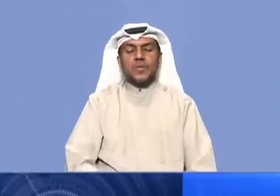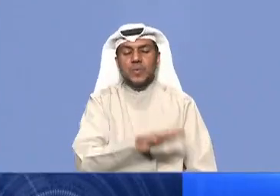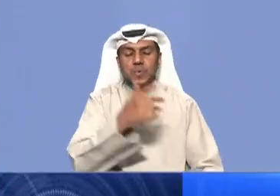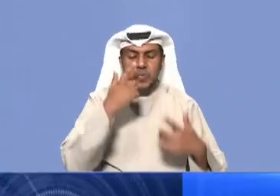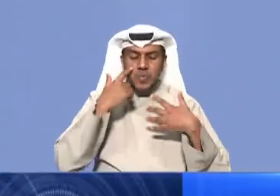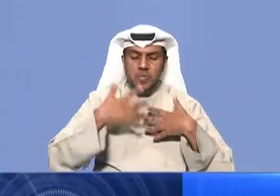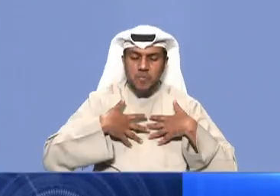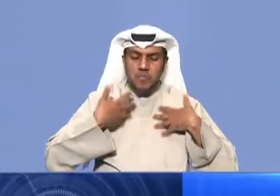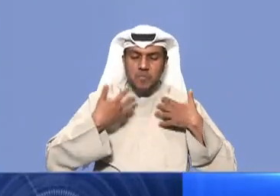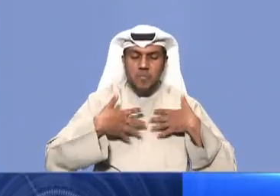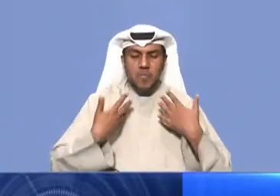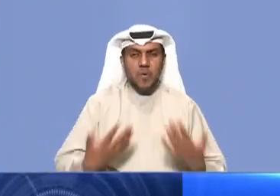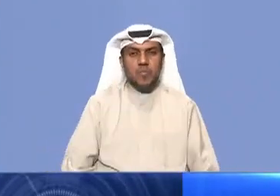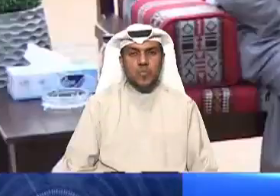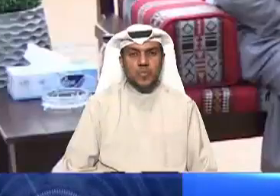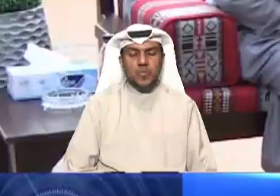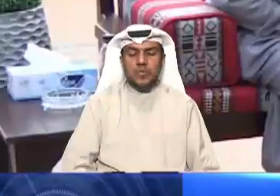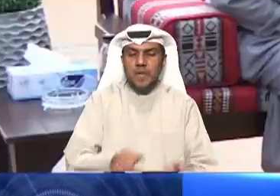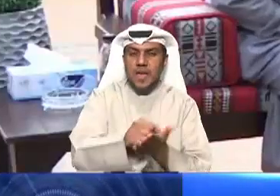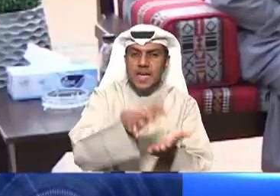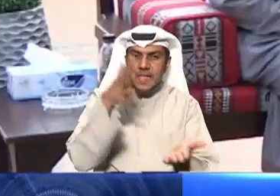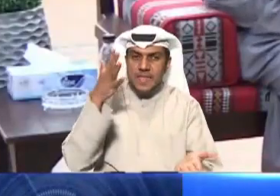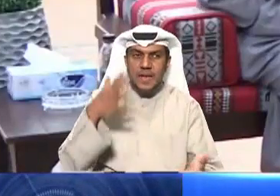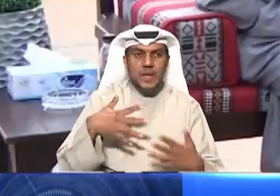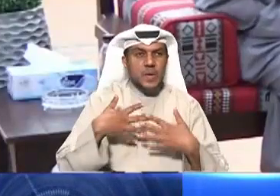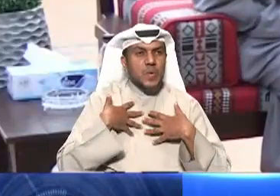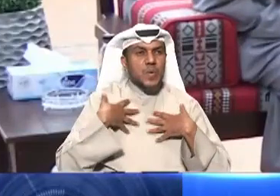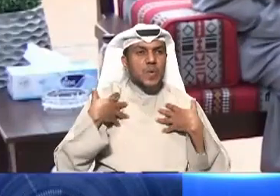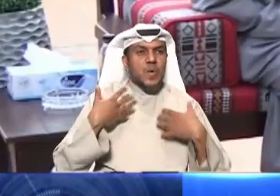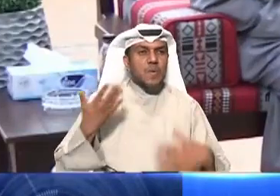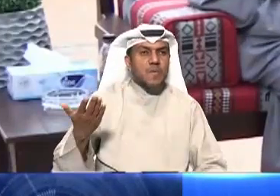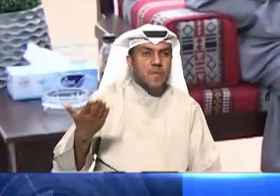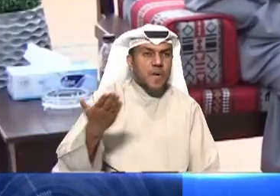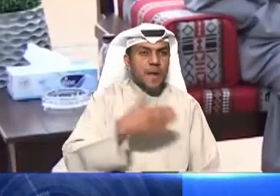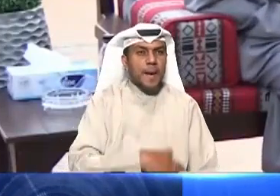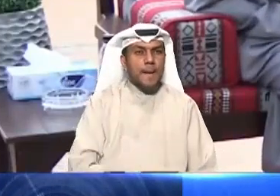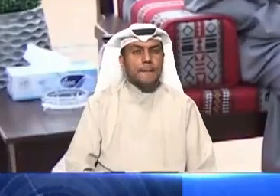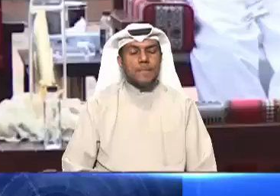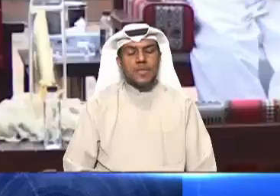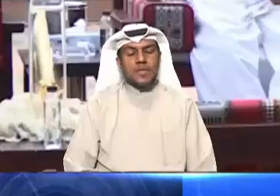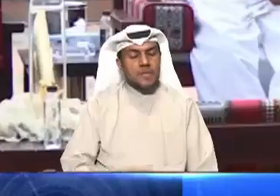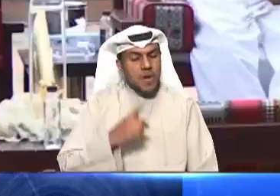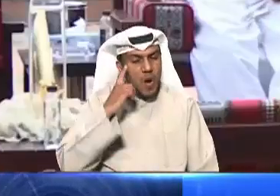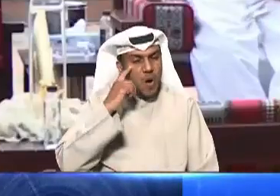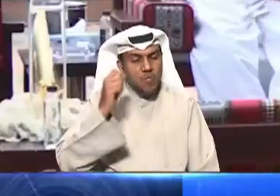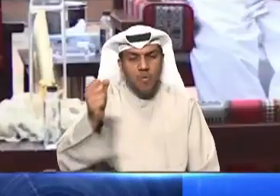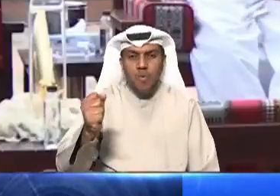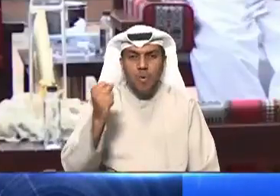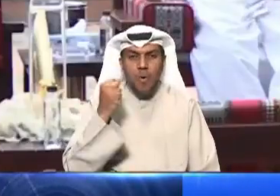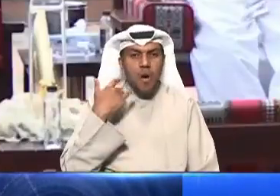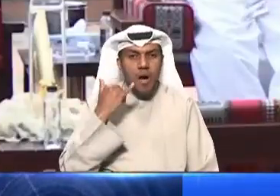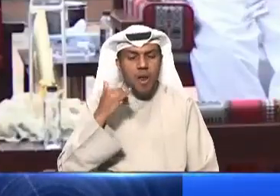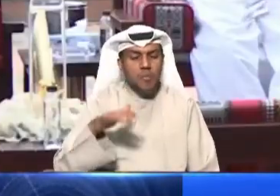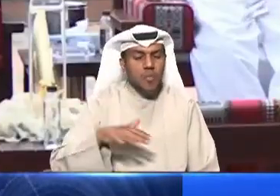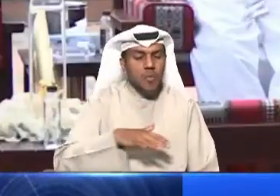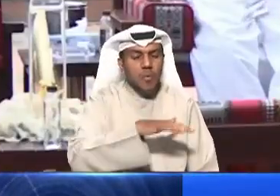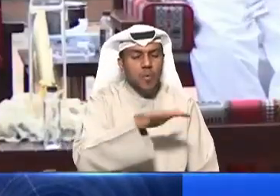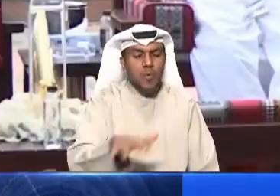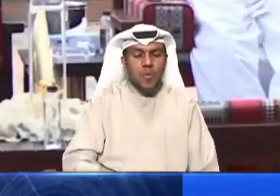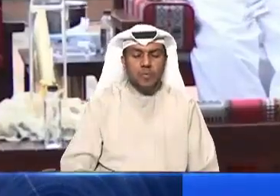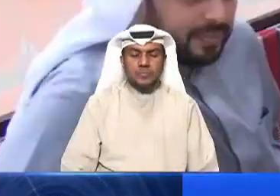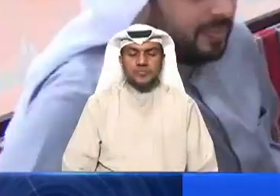اليوم الوطني يمثل دلالة وطنية قوية لدى كافة شعوب الأرض